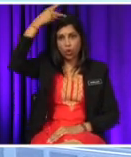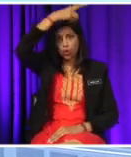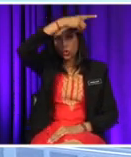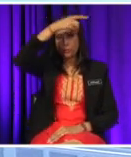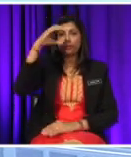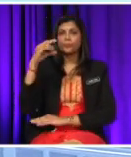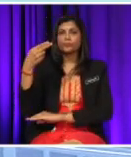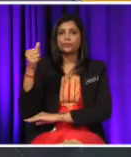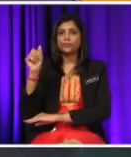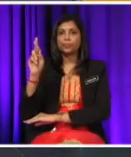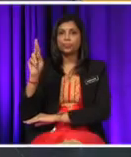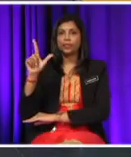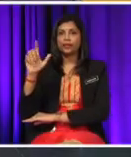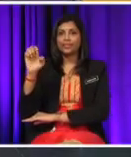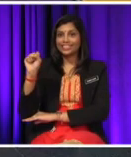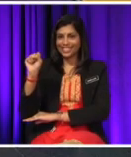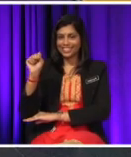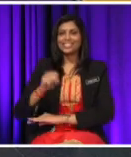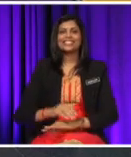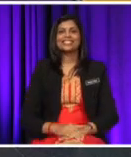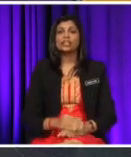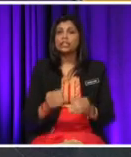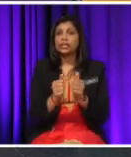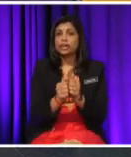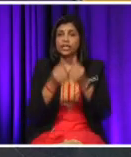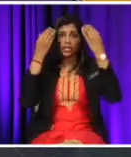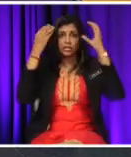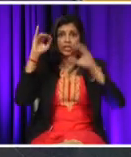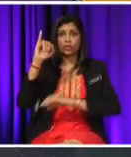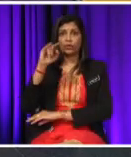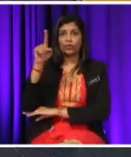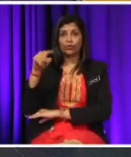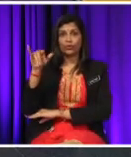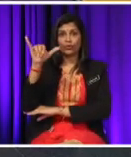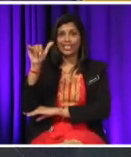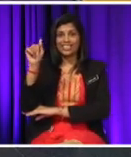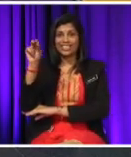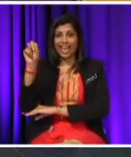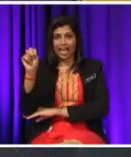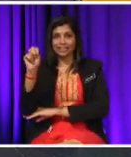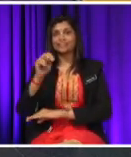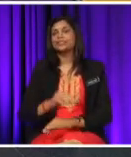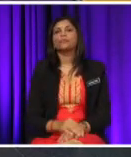isian Assalamualaikum Cikgu Alhamdulillah sehat alhamdulillah